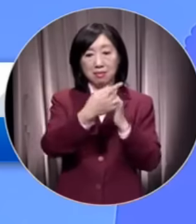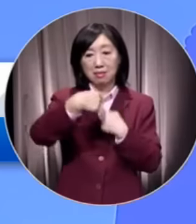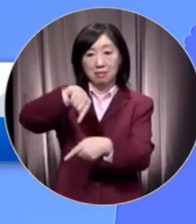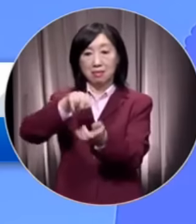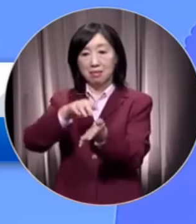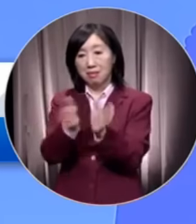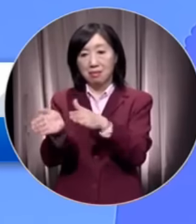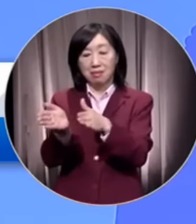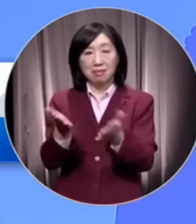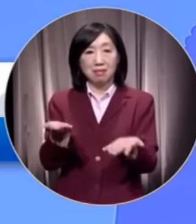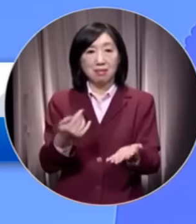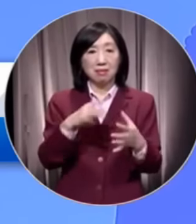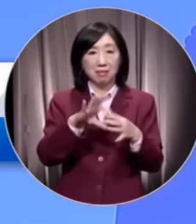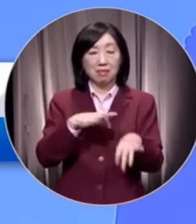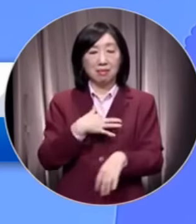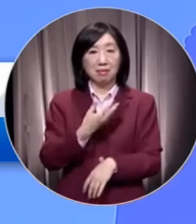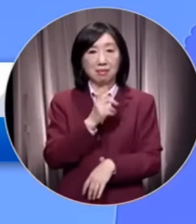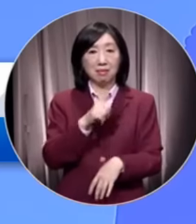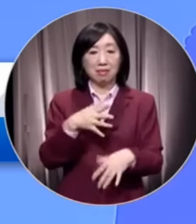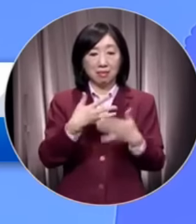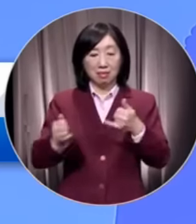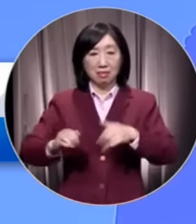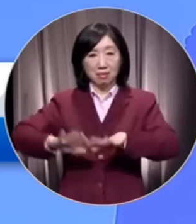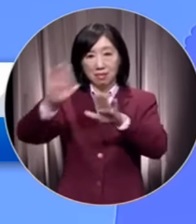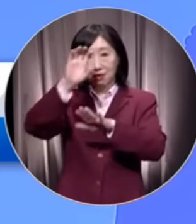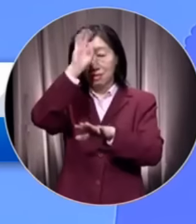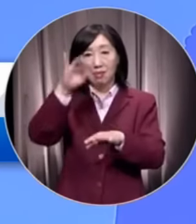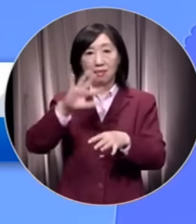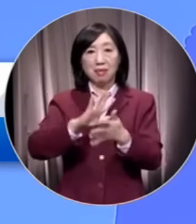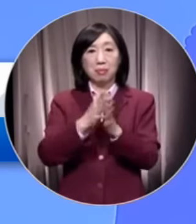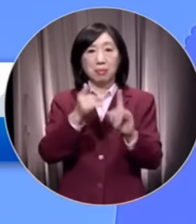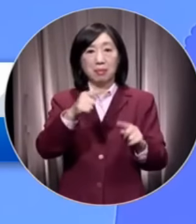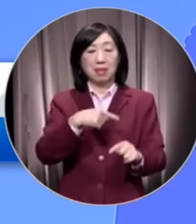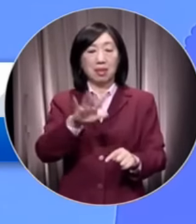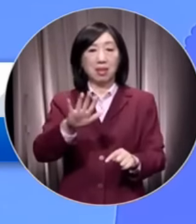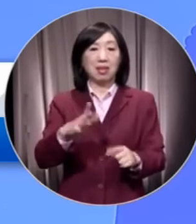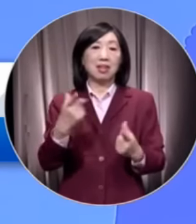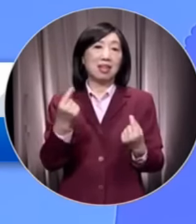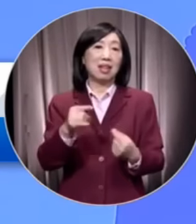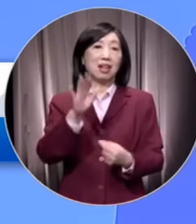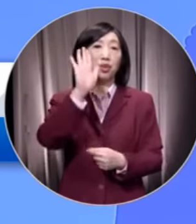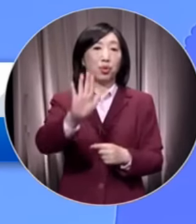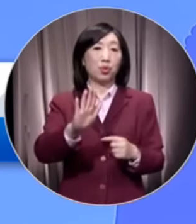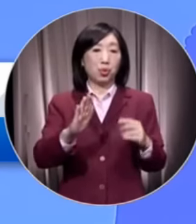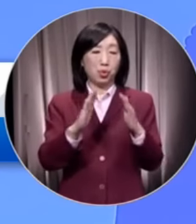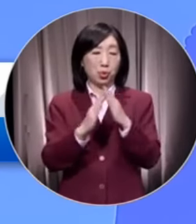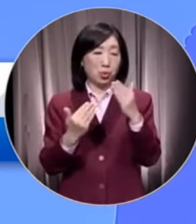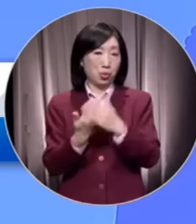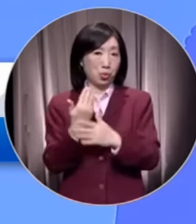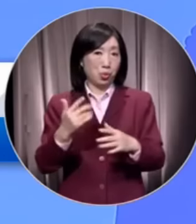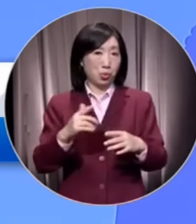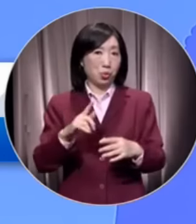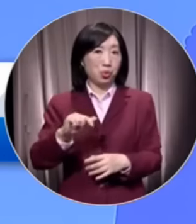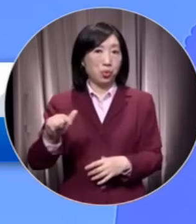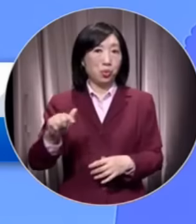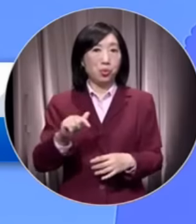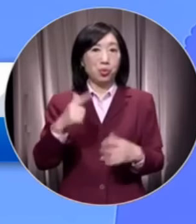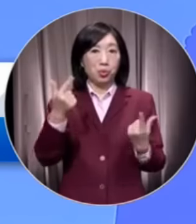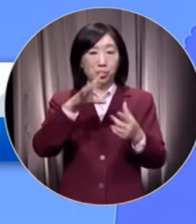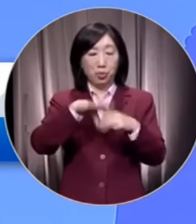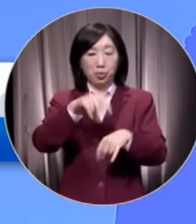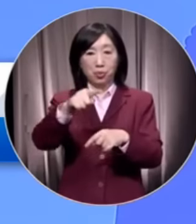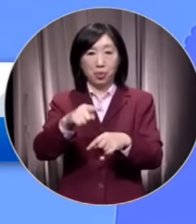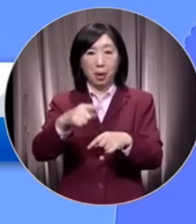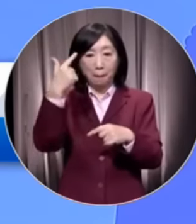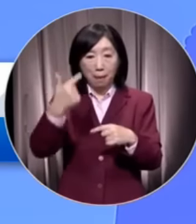主席多次讲，现在民进党变成一个大有产阶级，因为大有产阶级就忘了劳工很多基本